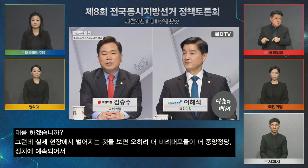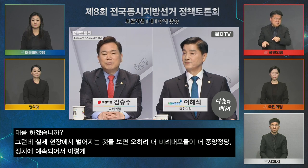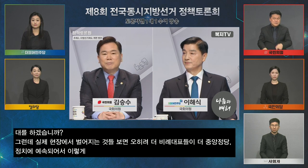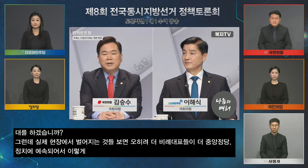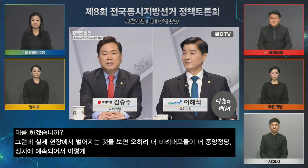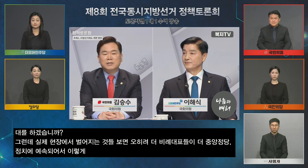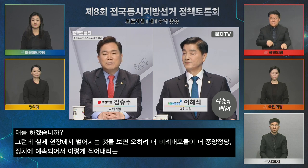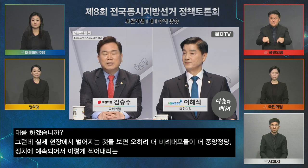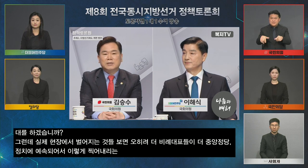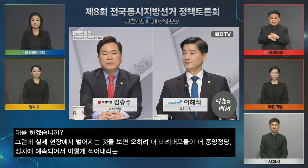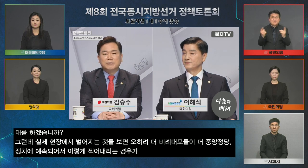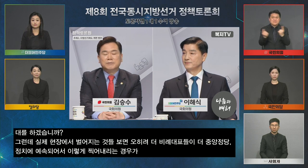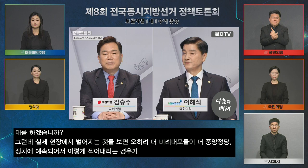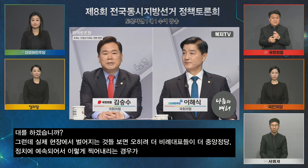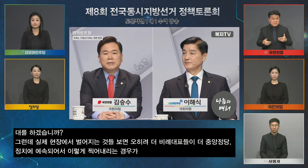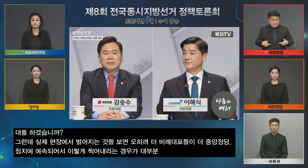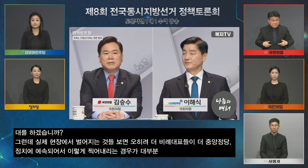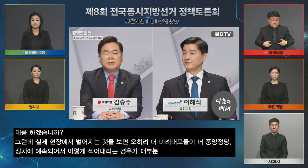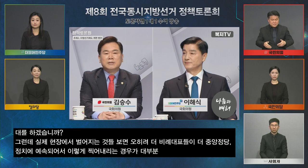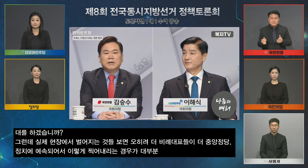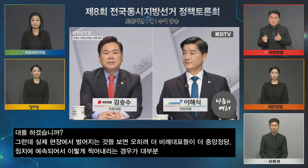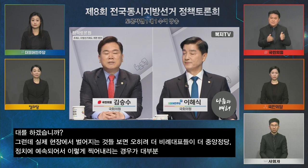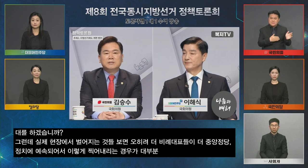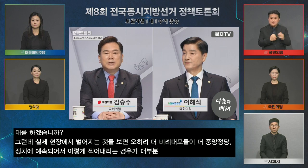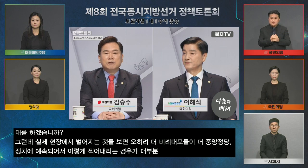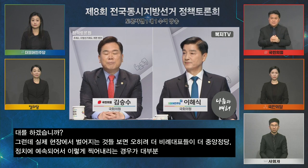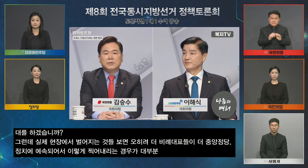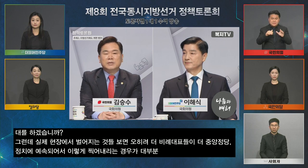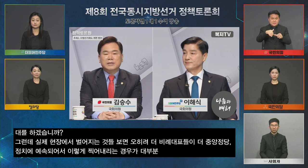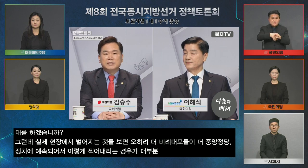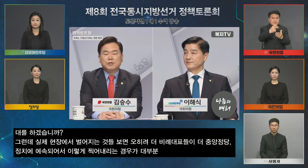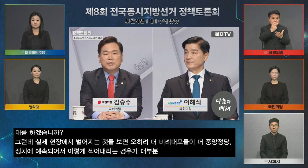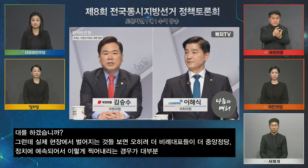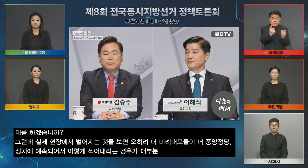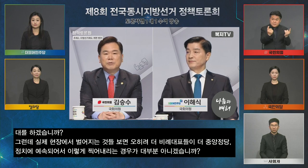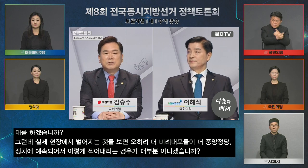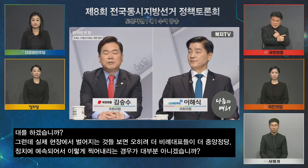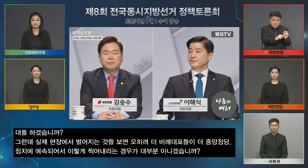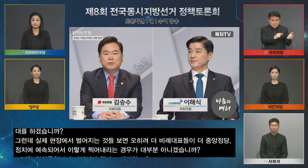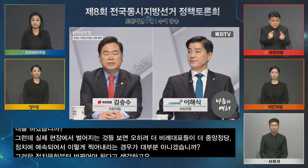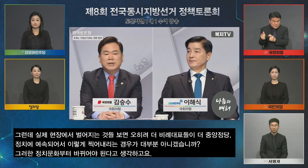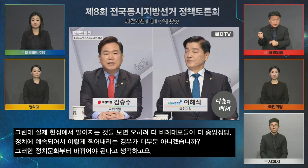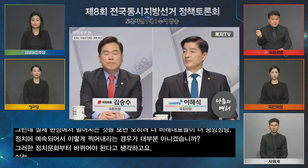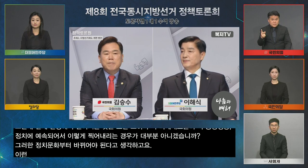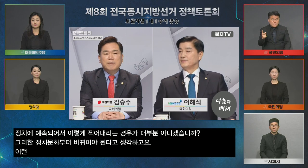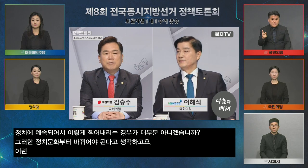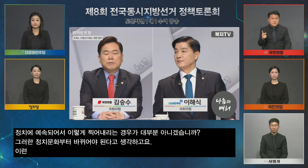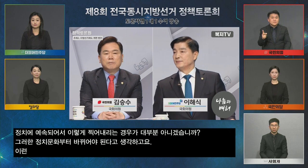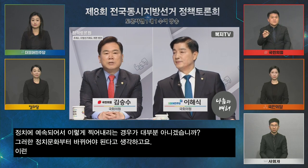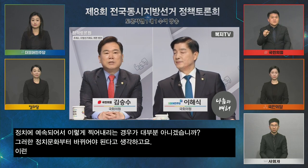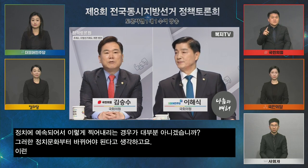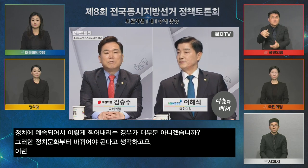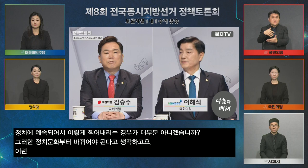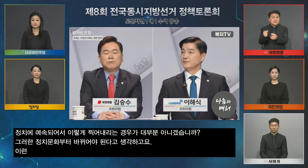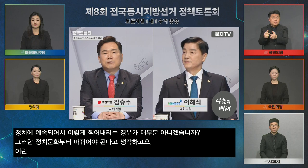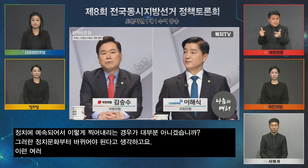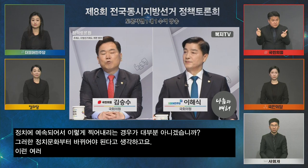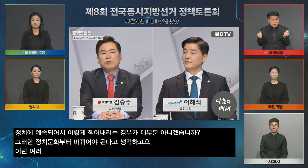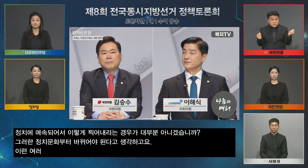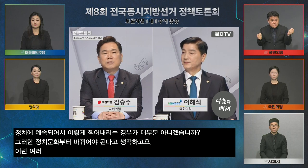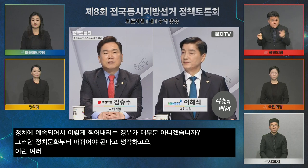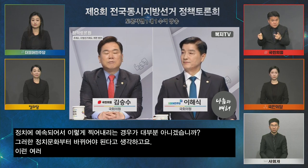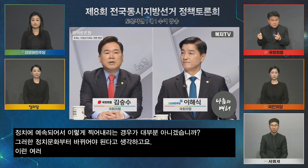그런 정치 문화부터 바뀌어야 된다고 생각을 하고요. 이런 여러 가지 선거 제도 개편이라든지 비례대표 정보 문제 또 기타 또